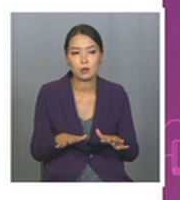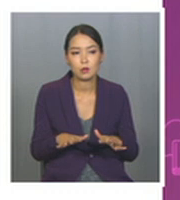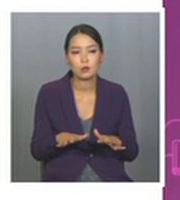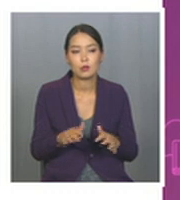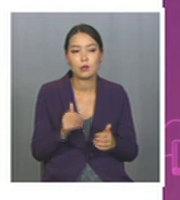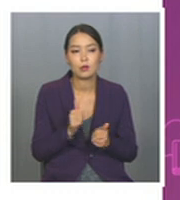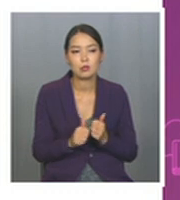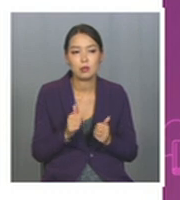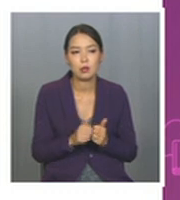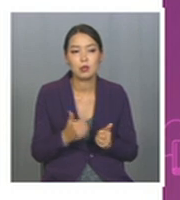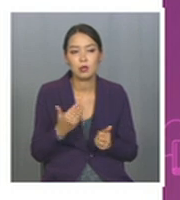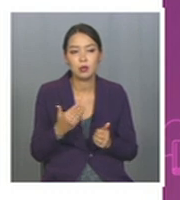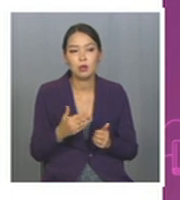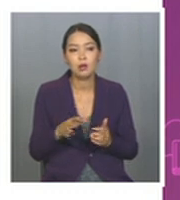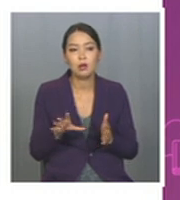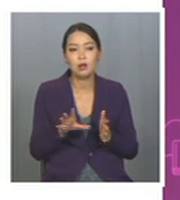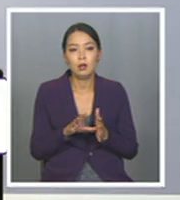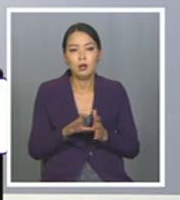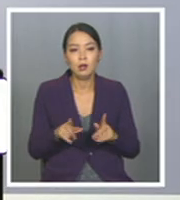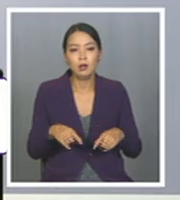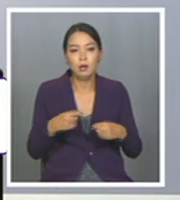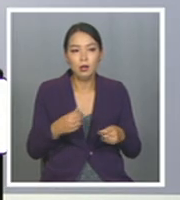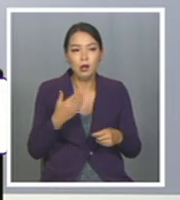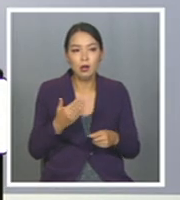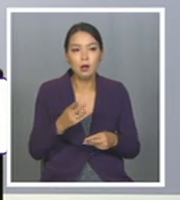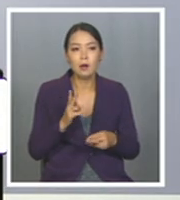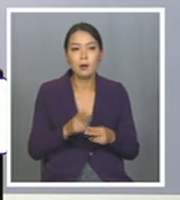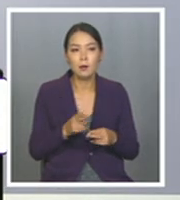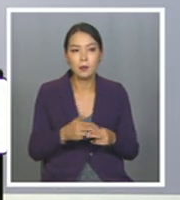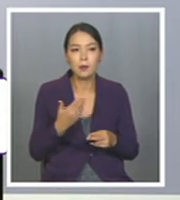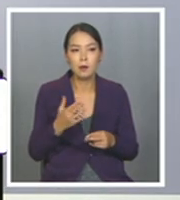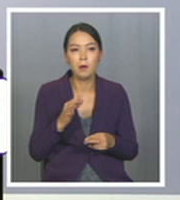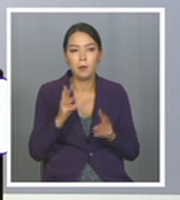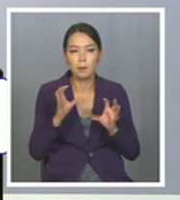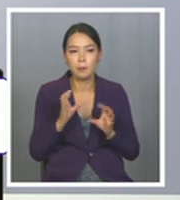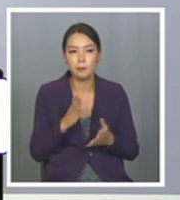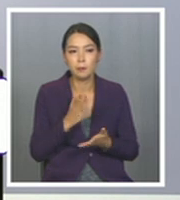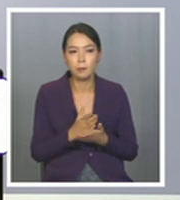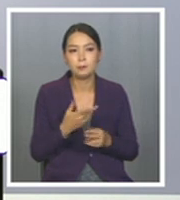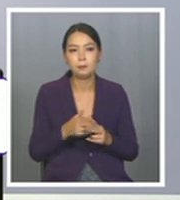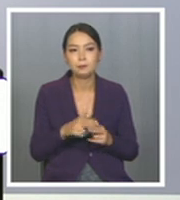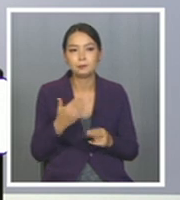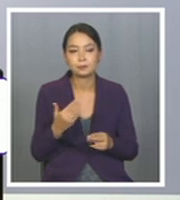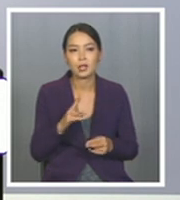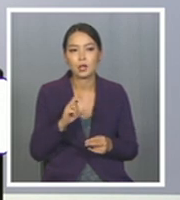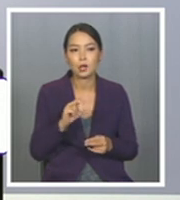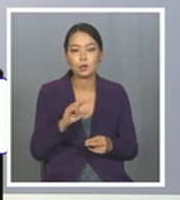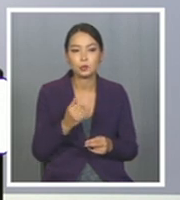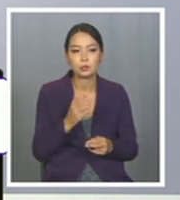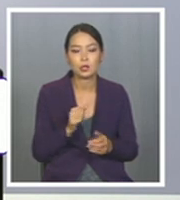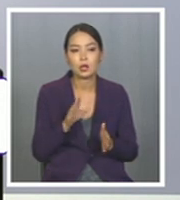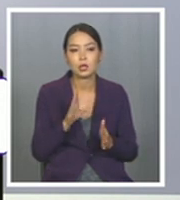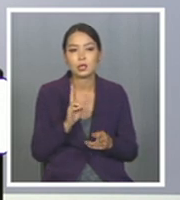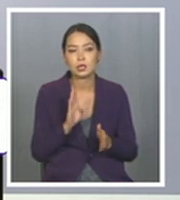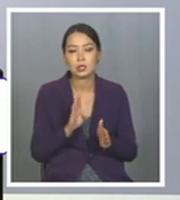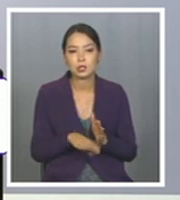тербеліс жиілігіміз 0-ге ұмтылатын болса, онда оның кедергісі де 0-ге ұмтылады емес. Сондықтан да әдетте катушканың кедергісін 0-ге